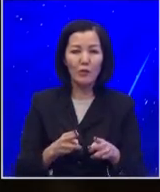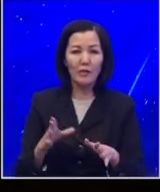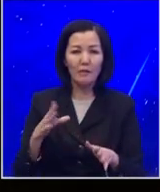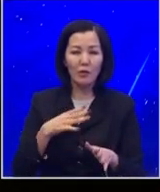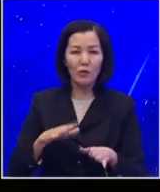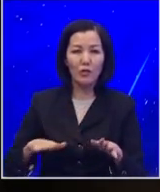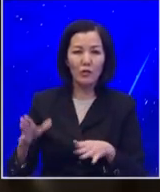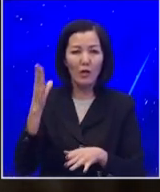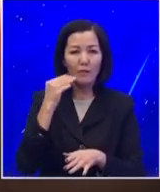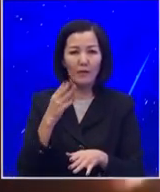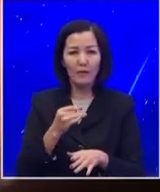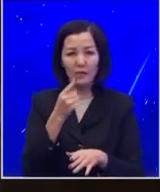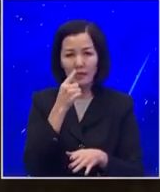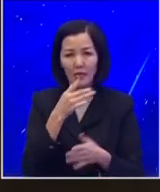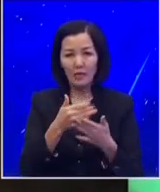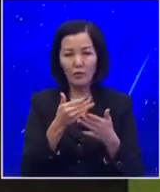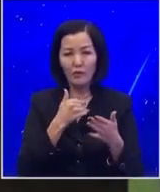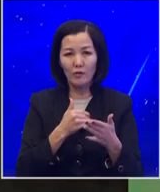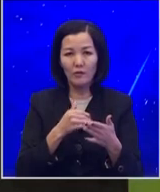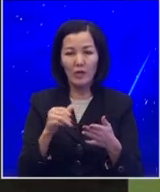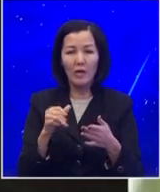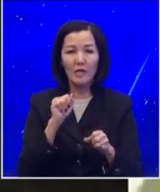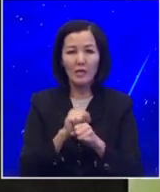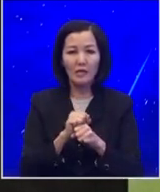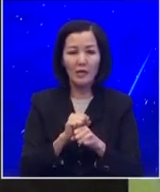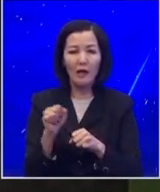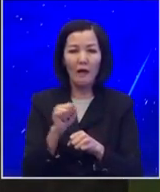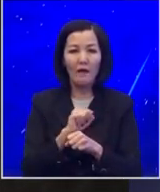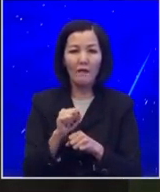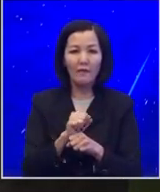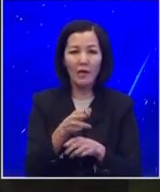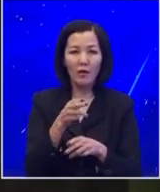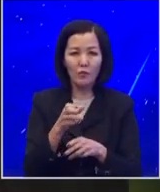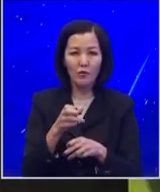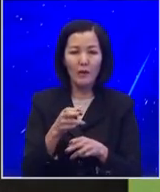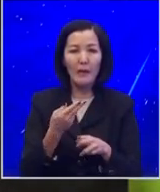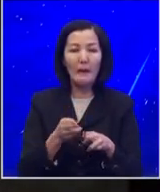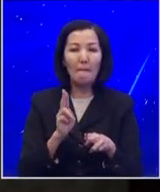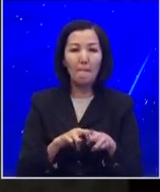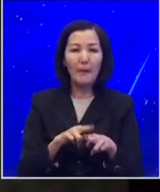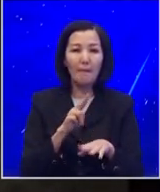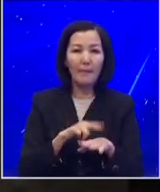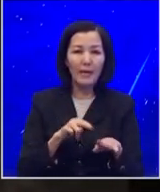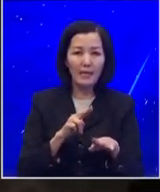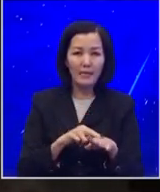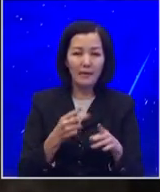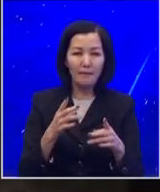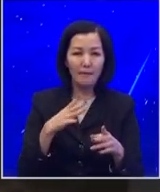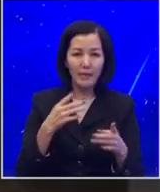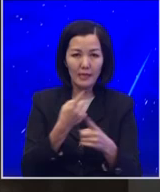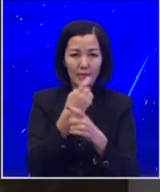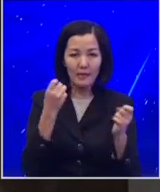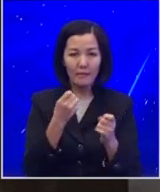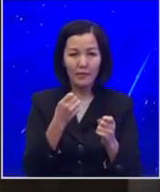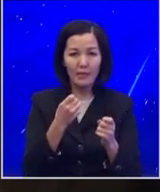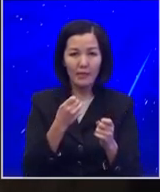на территории Алматы незадолго до остановки авто с оружием. По полицейской волне было сообщено, что